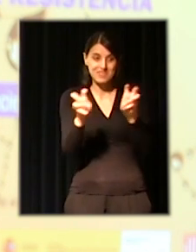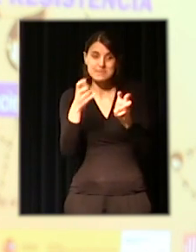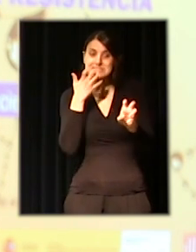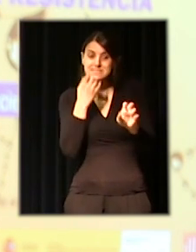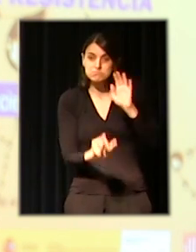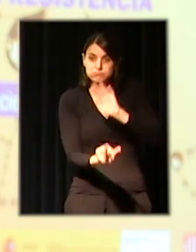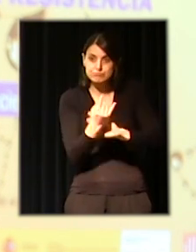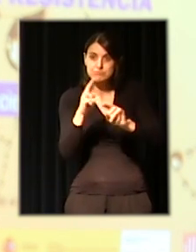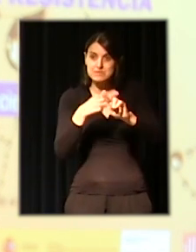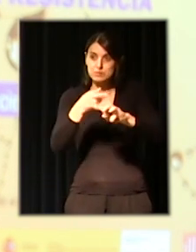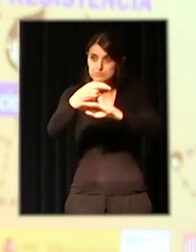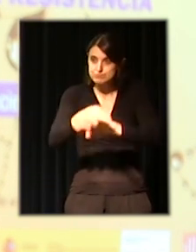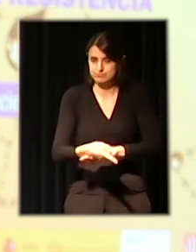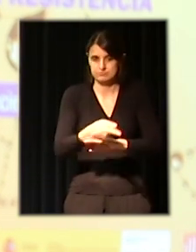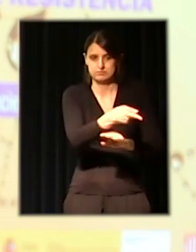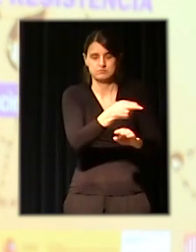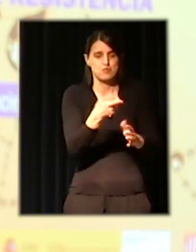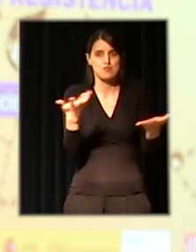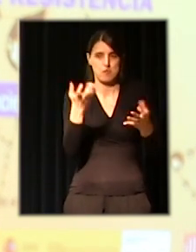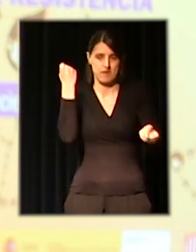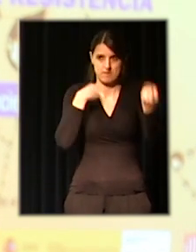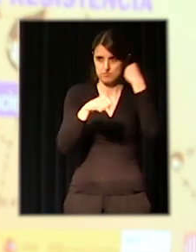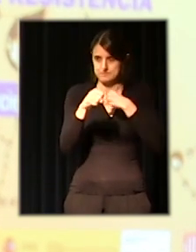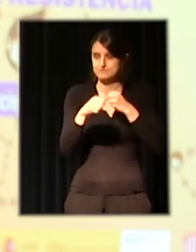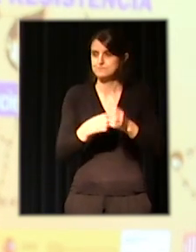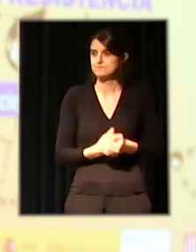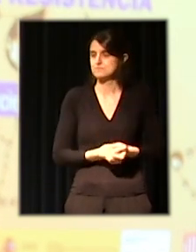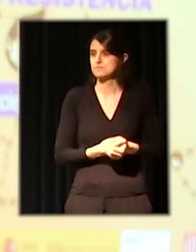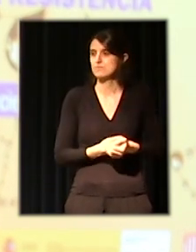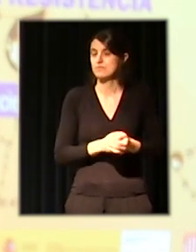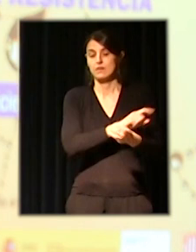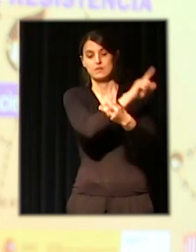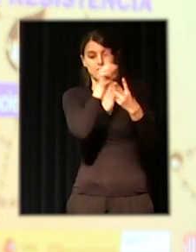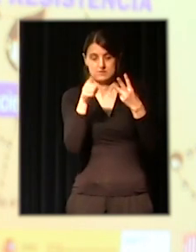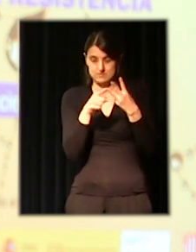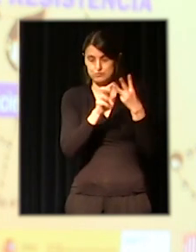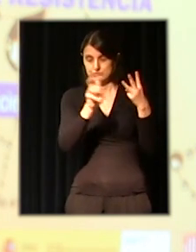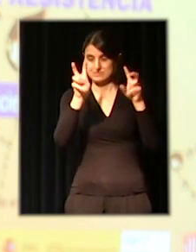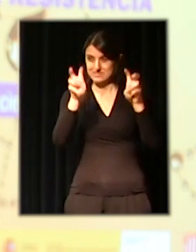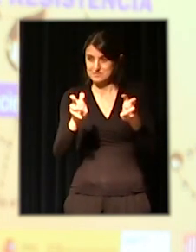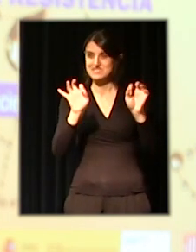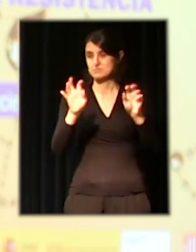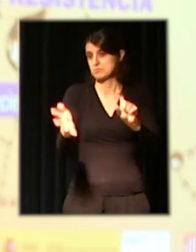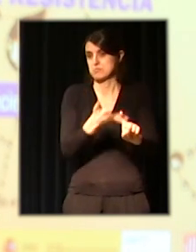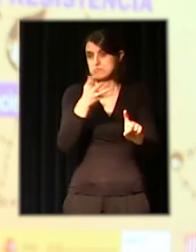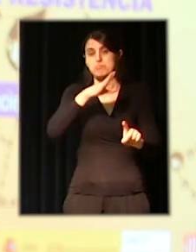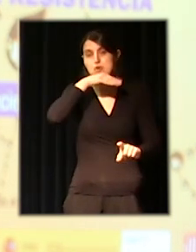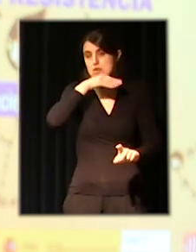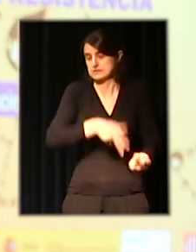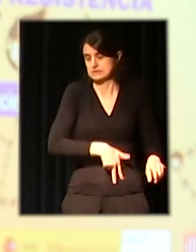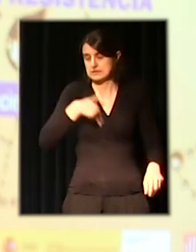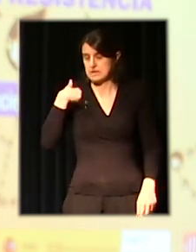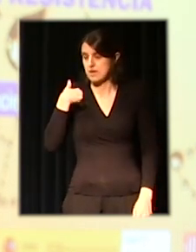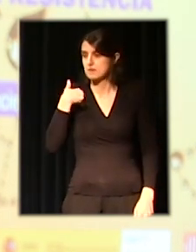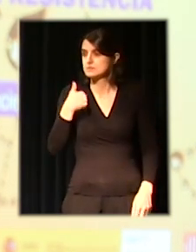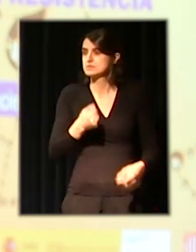produeixin aquests matrimonis forçats. I un tercer tema és el tema de violència en general. Què ens